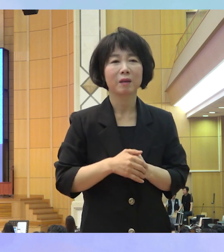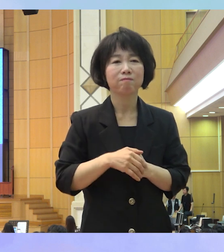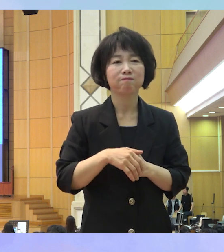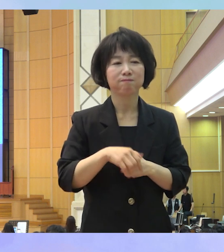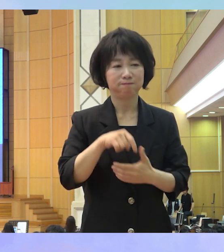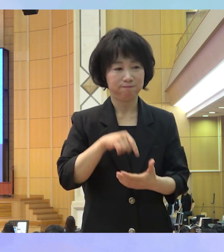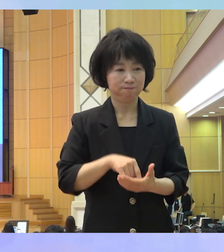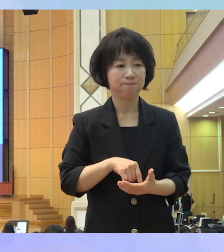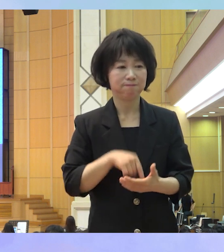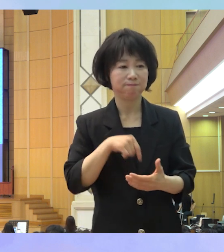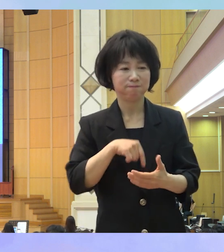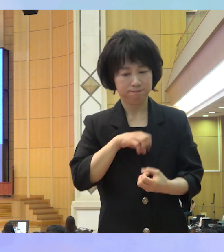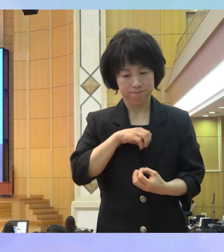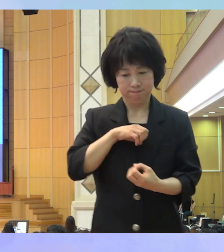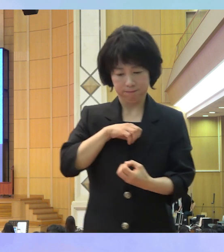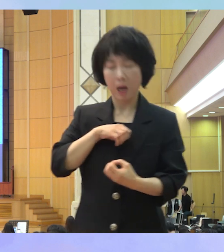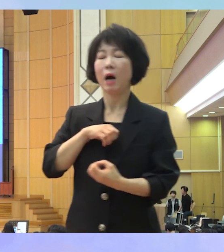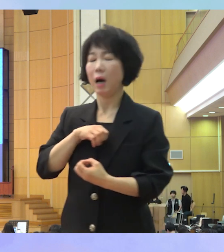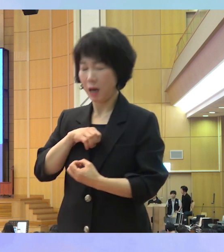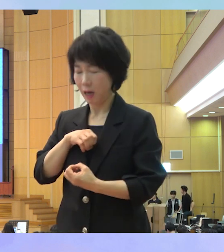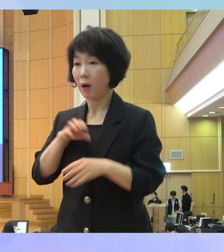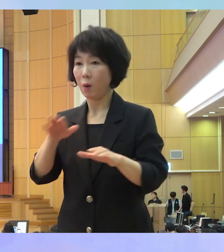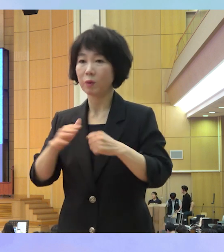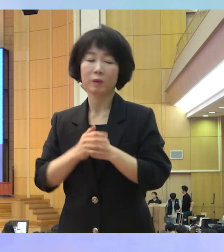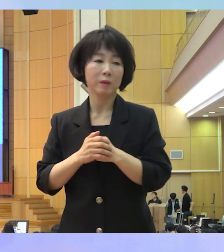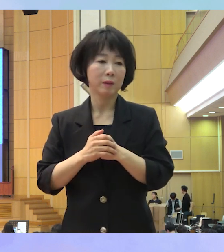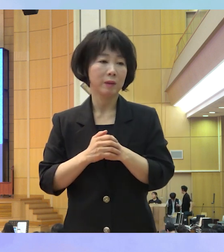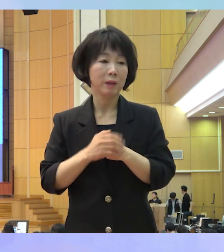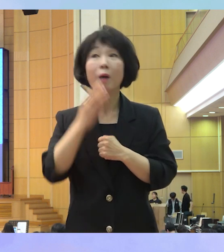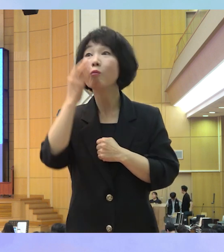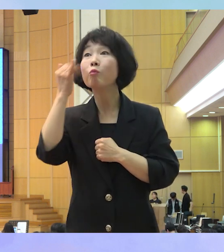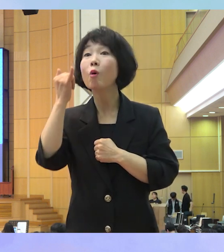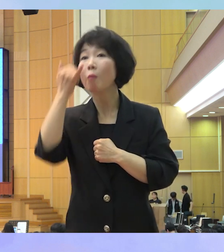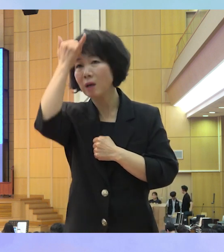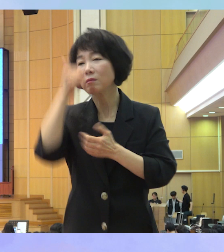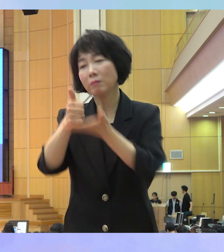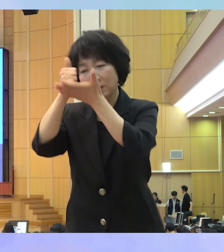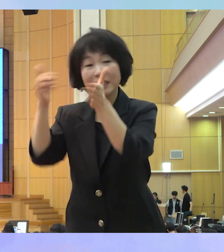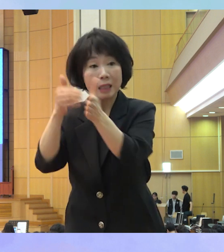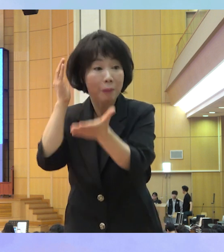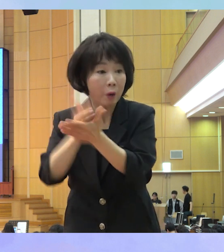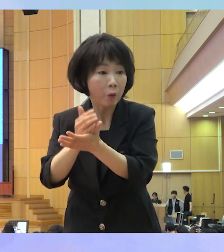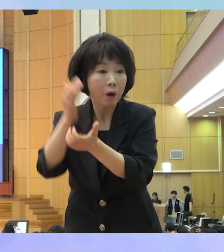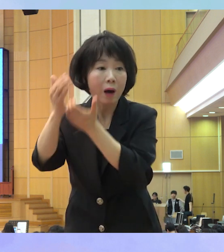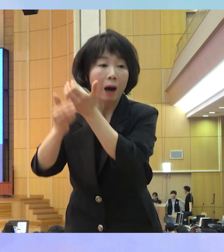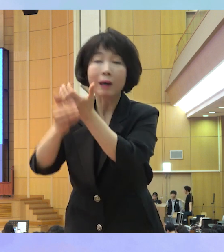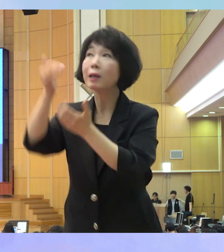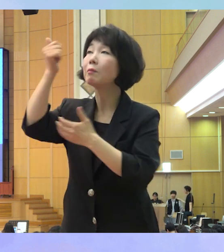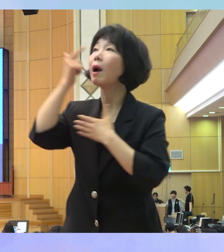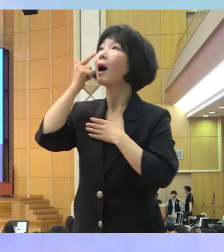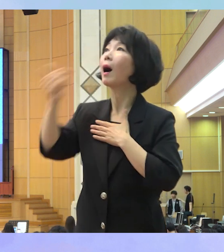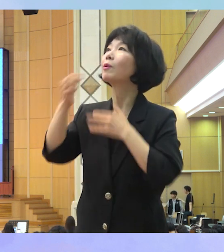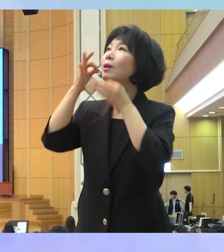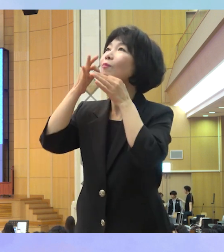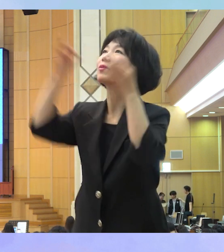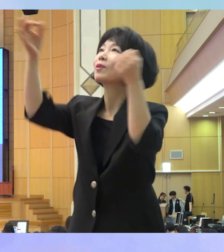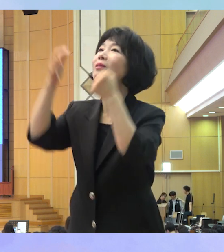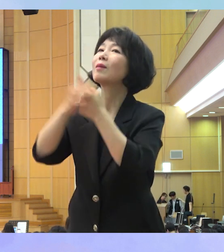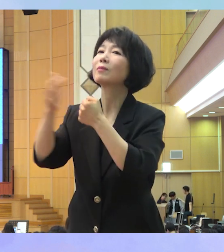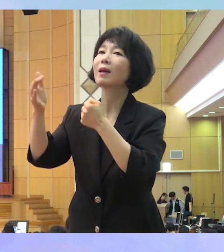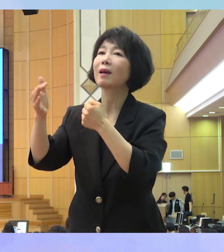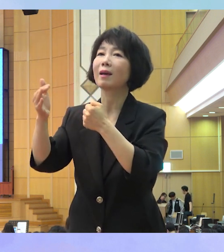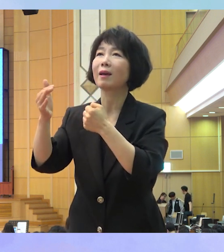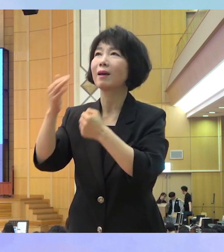부모님께도 우리 효를 다해야 되겠지만 오늘 그걸로 끝나면 안 된다라는 거예요. 하나님을 아버지라 부르는 자는, 할렐루야,